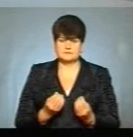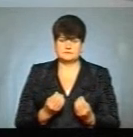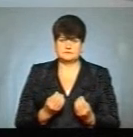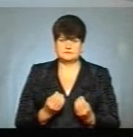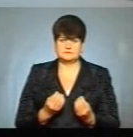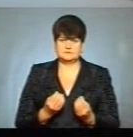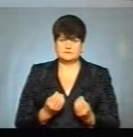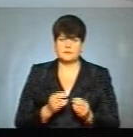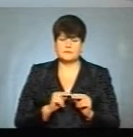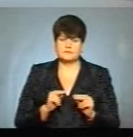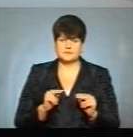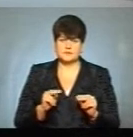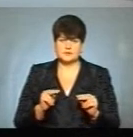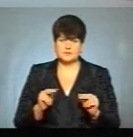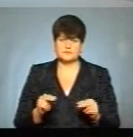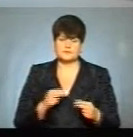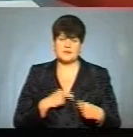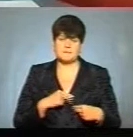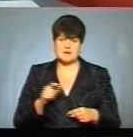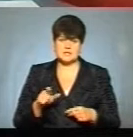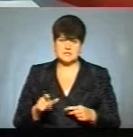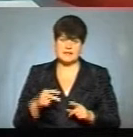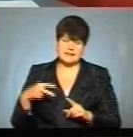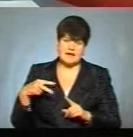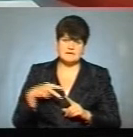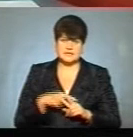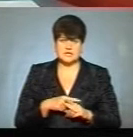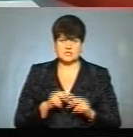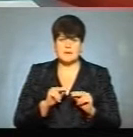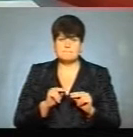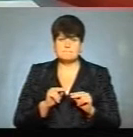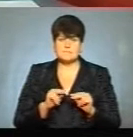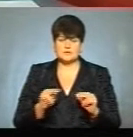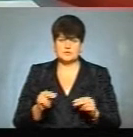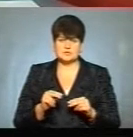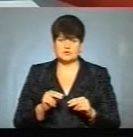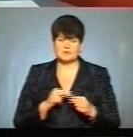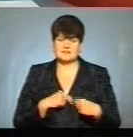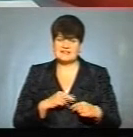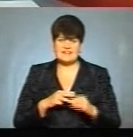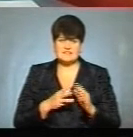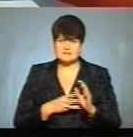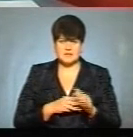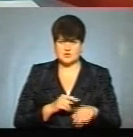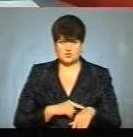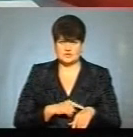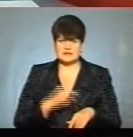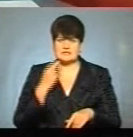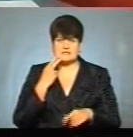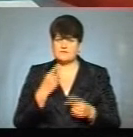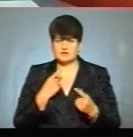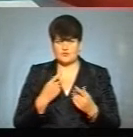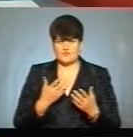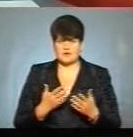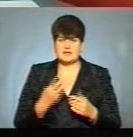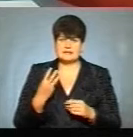робочий день педагогічного працівника або навантаження педагогічного працівника не 18 годин, про які ми завжди з вами говоримо,